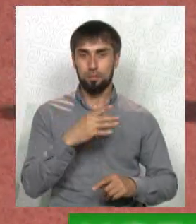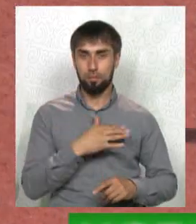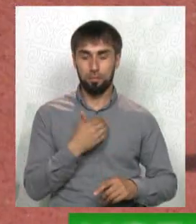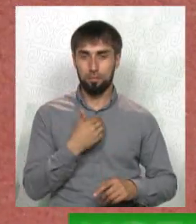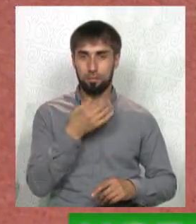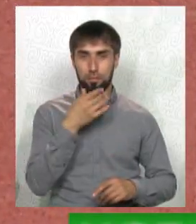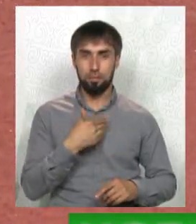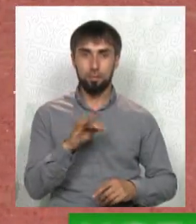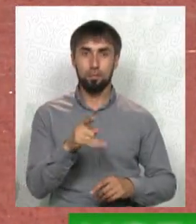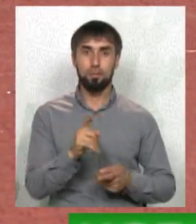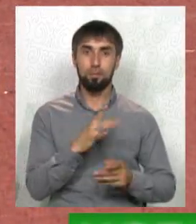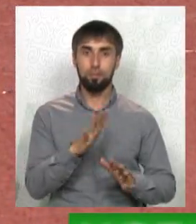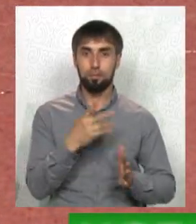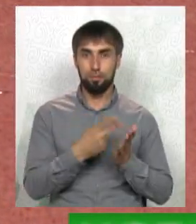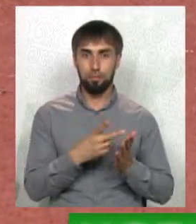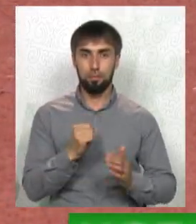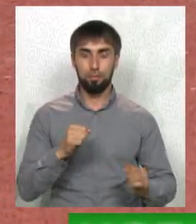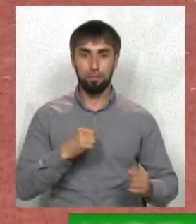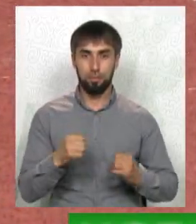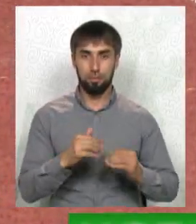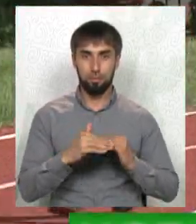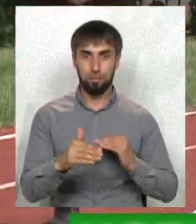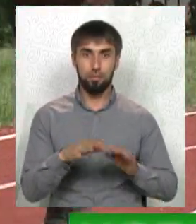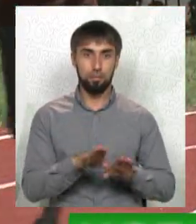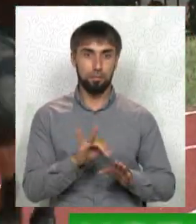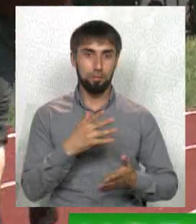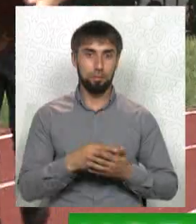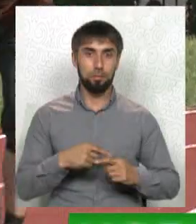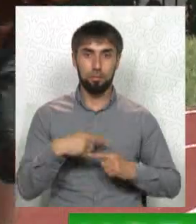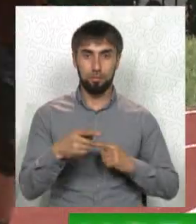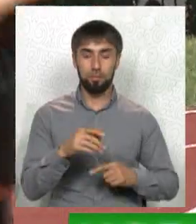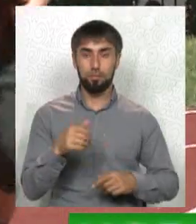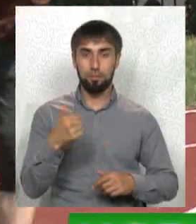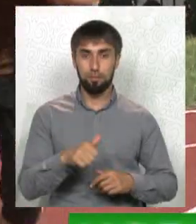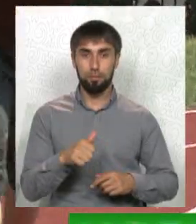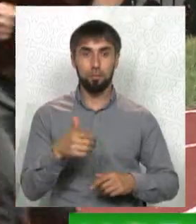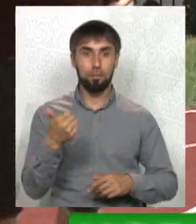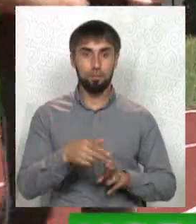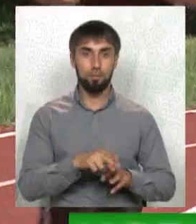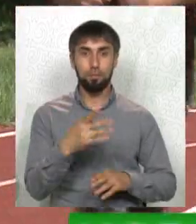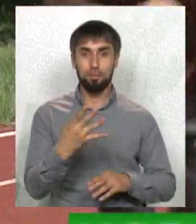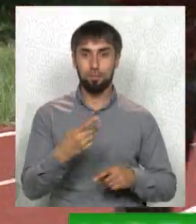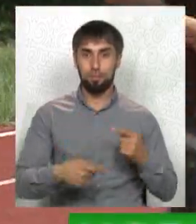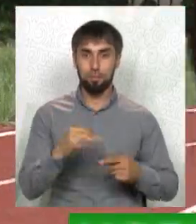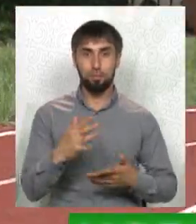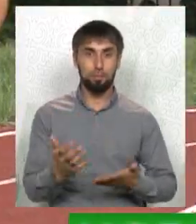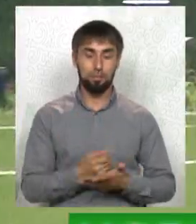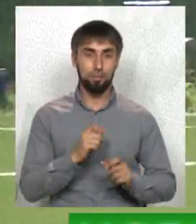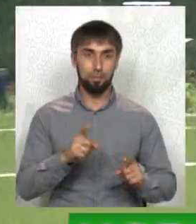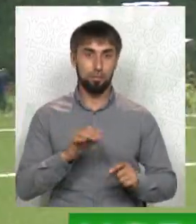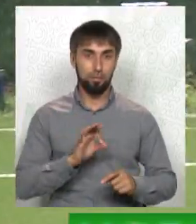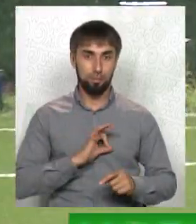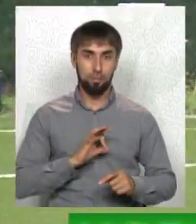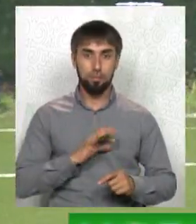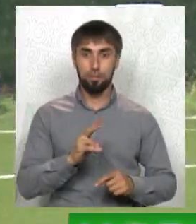они показывать себя исключительно на борцовских коврах. Так и наш следующий чемпион. Победив четырех соперников и завоевав золотую